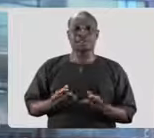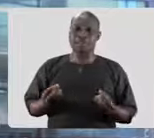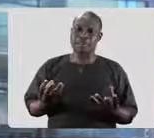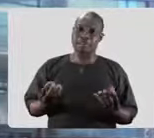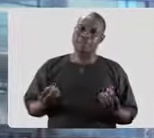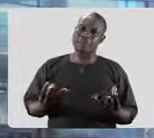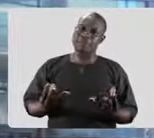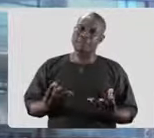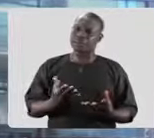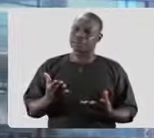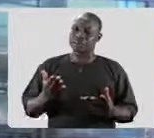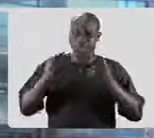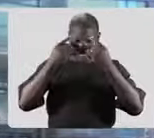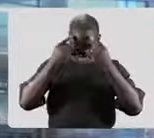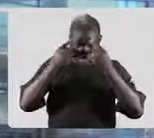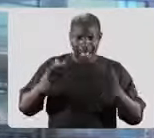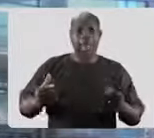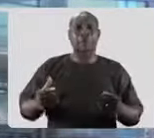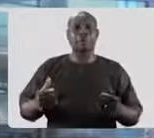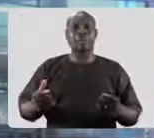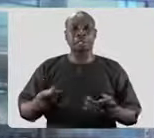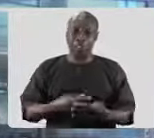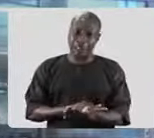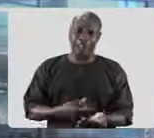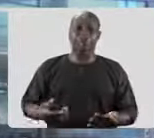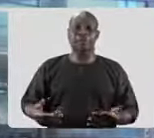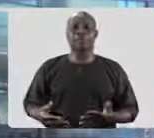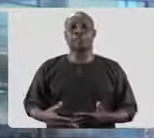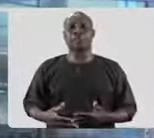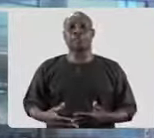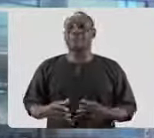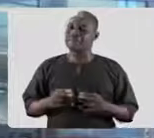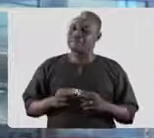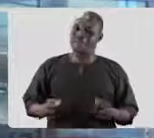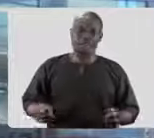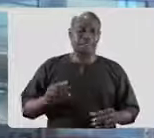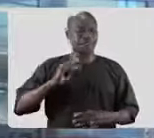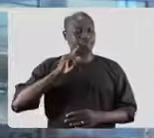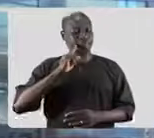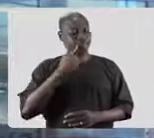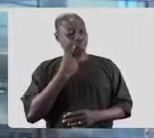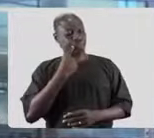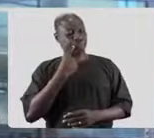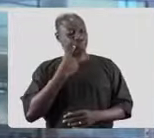En samwa esisi ewa ye mayimu. Eni enyany.